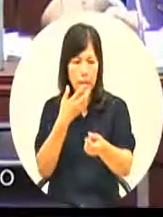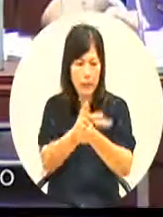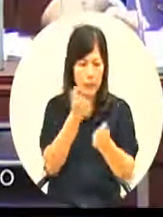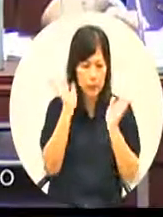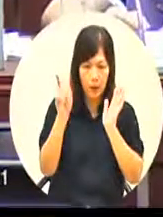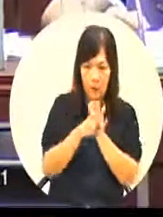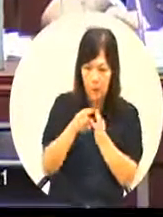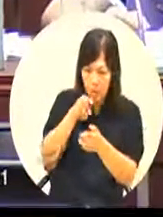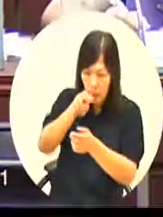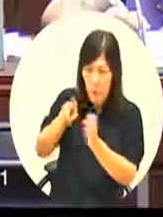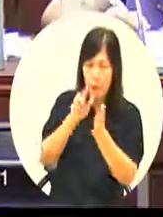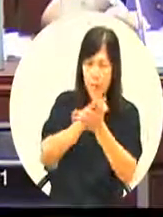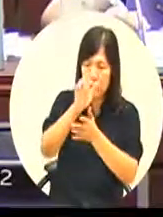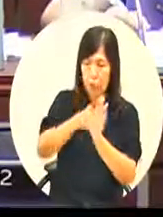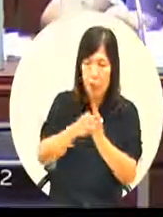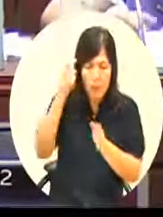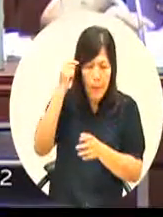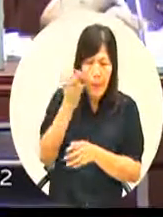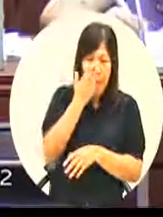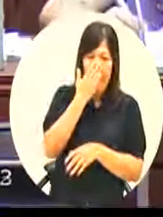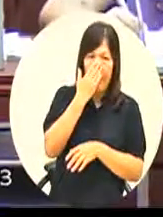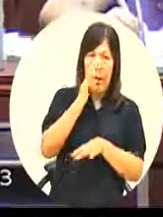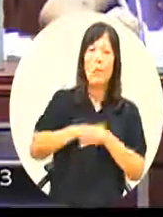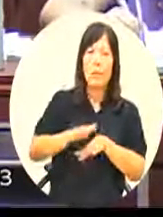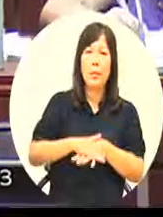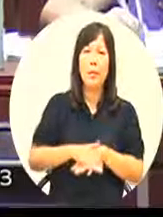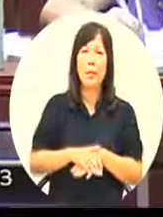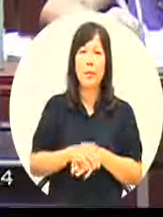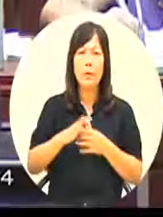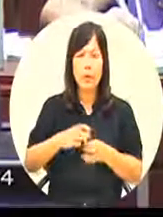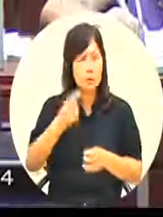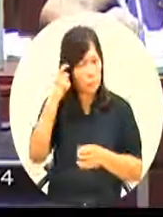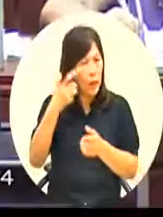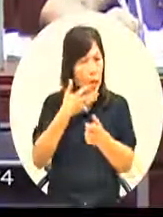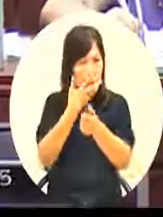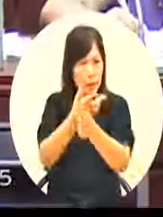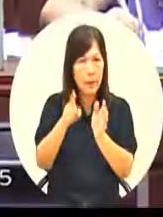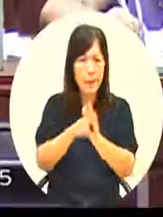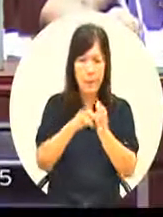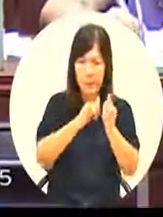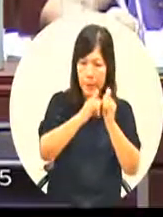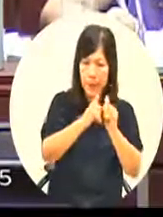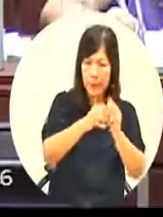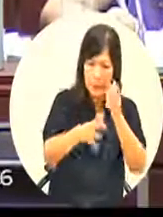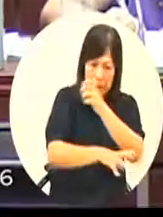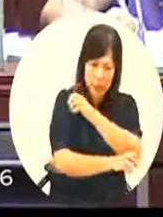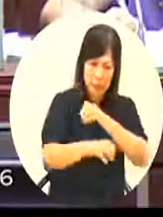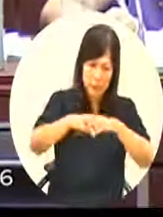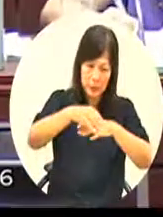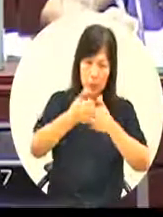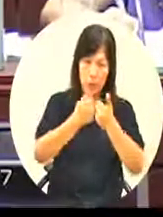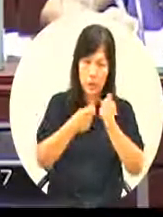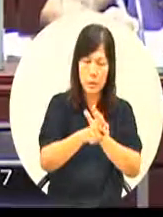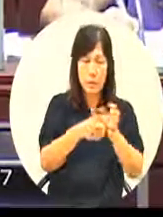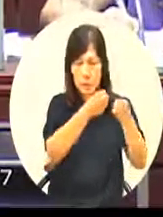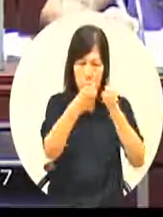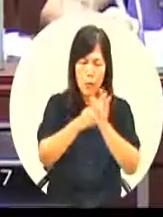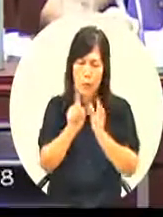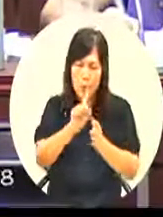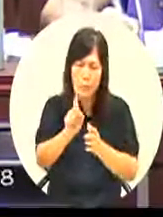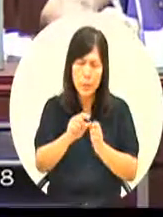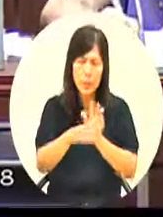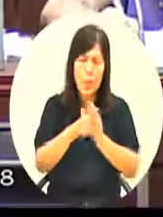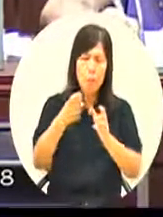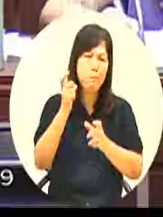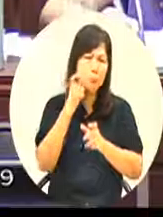经过这个历程以后，他不敢轻易尝试。所以我们也是跟像好几个民间的基金会都在讨论，怎么样能够去做出一个虚